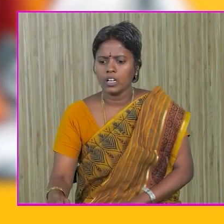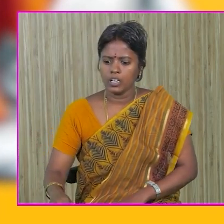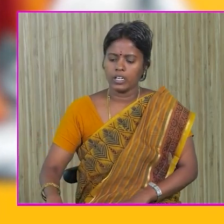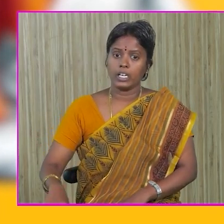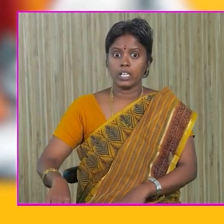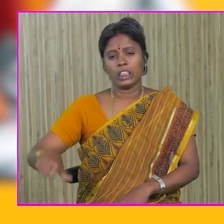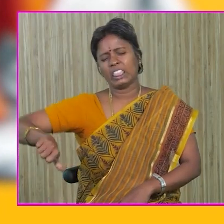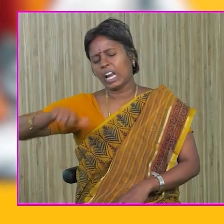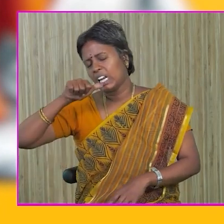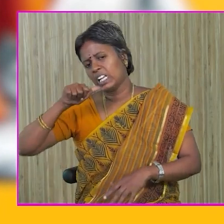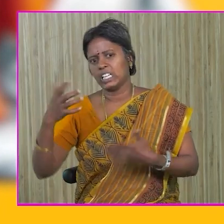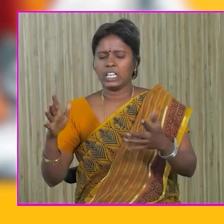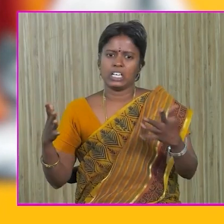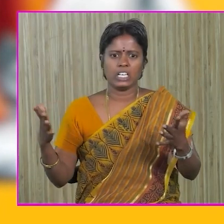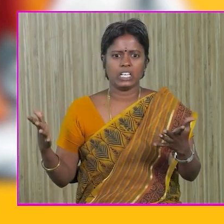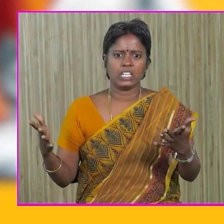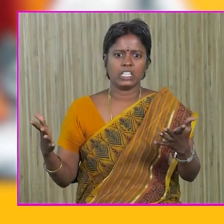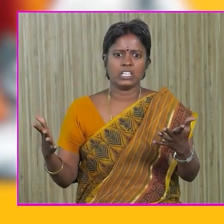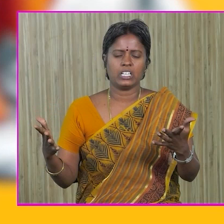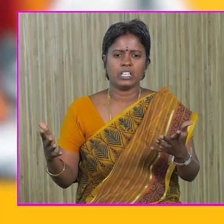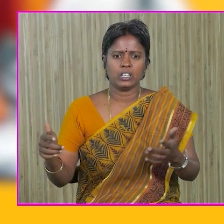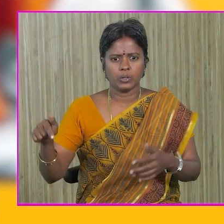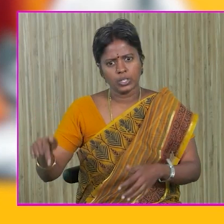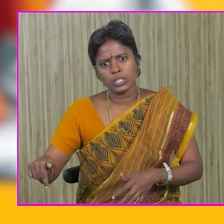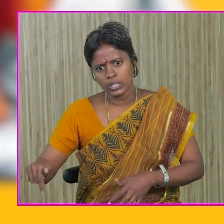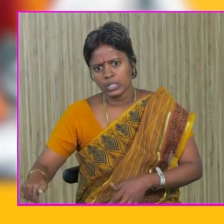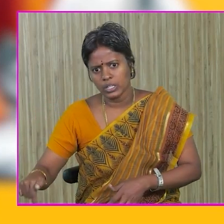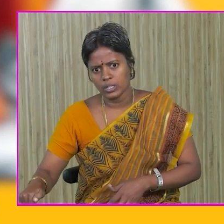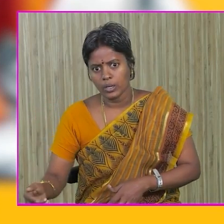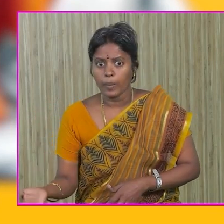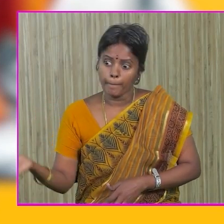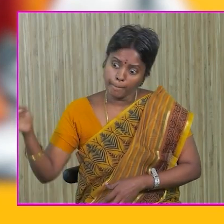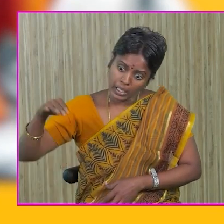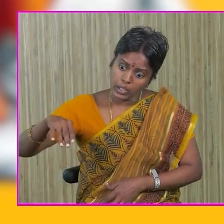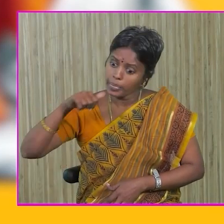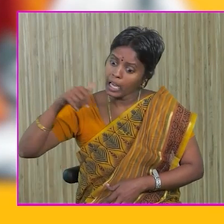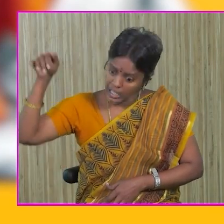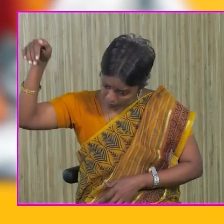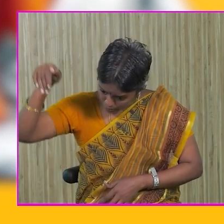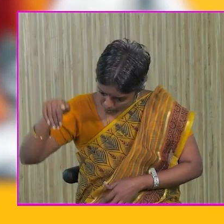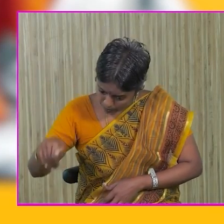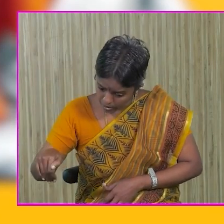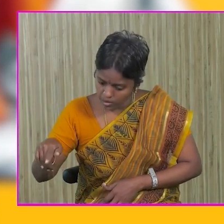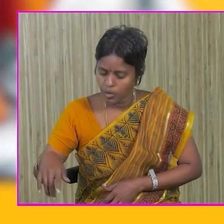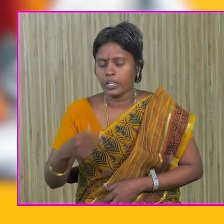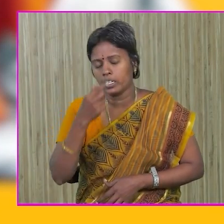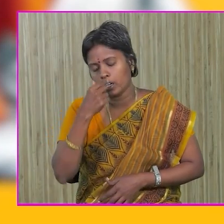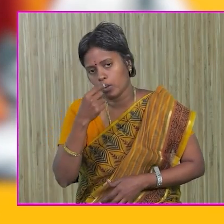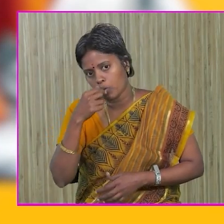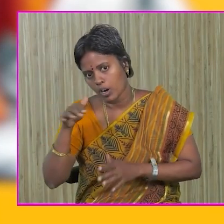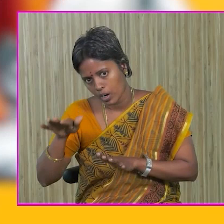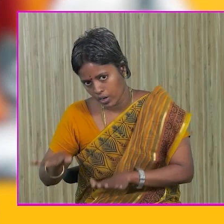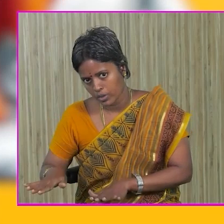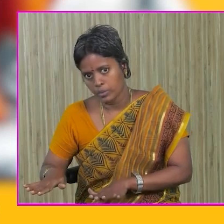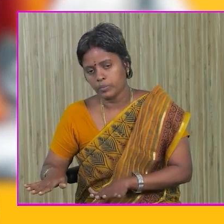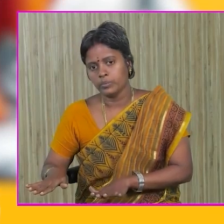என்றாலும் அதன் கிழங்காக அங்கே உயிருடன் இருந்து மீண்டும் நீர் வரும்போது அதே குளத்தில் வாழும். அற்ற